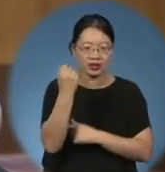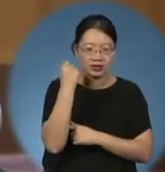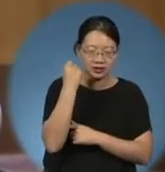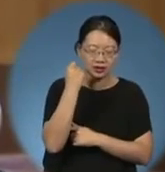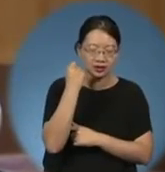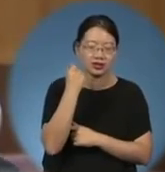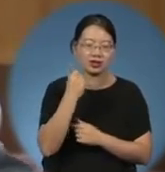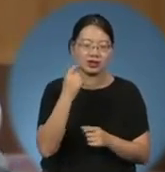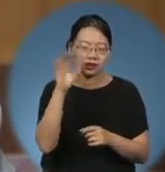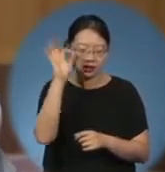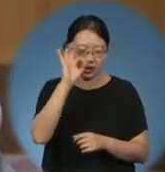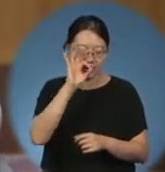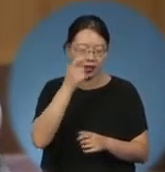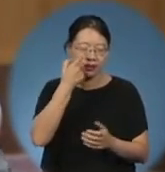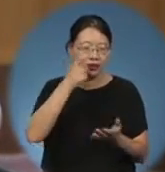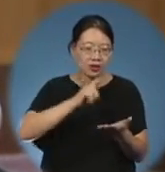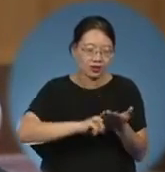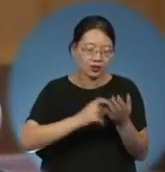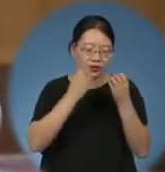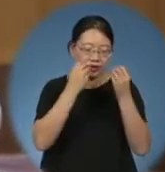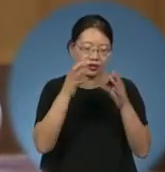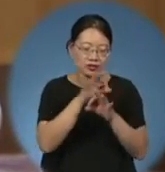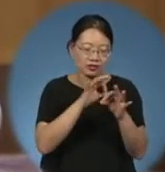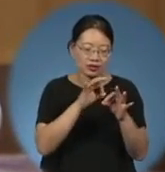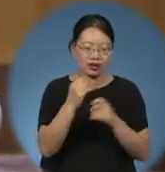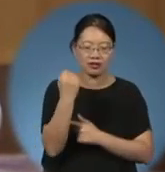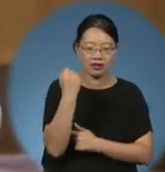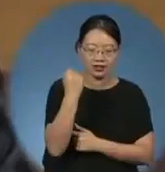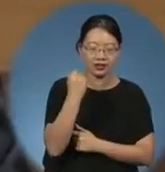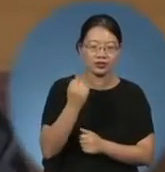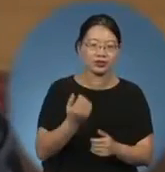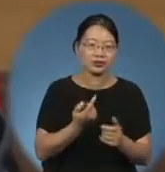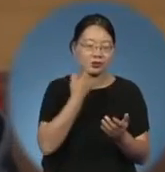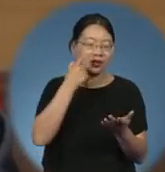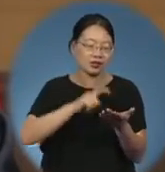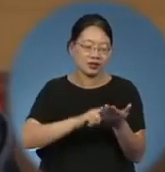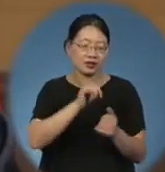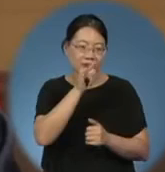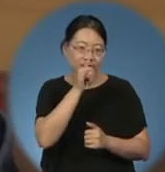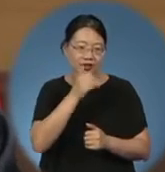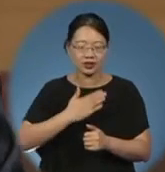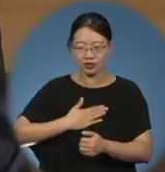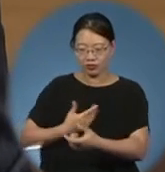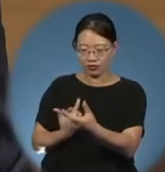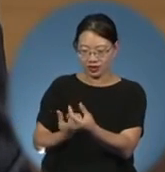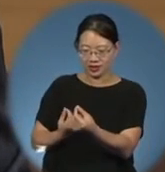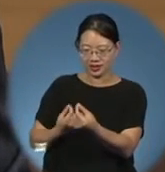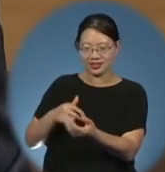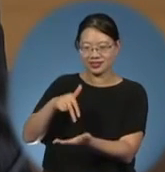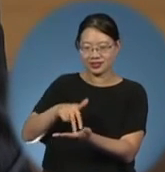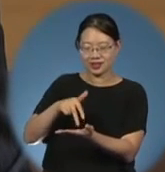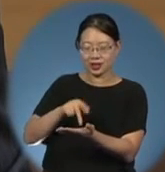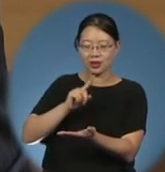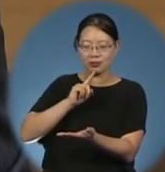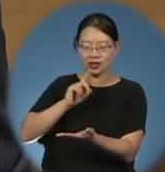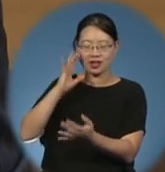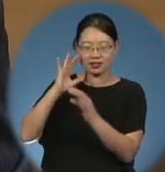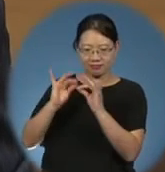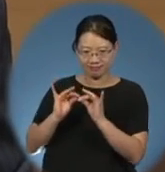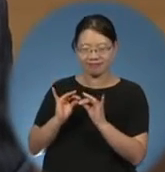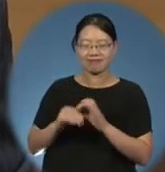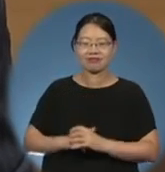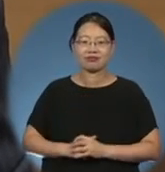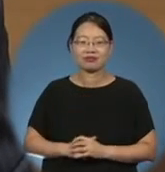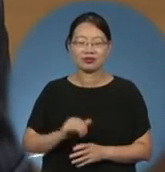찾고 새로운 경제 활력 나무 거 아니겠습니까 4 아주 즉 자와 똑같은 생각을 말씀 하셨는데요